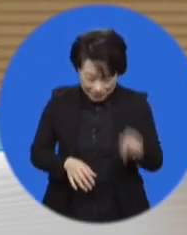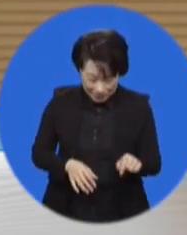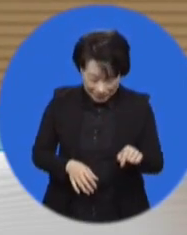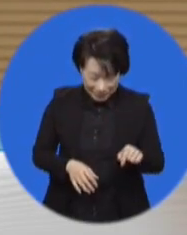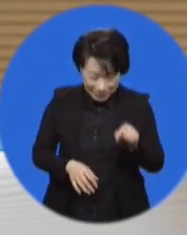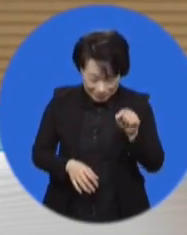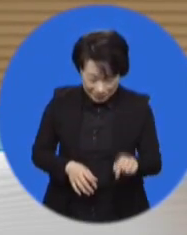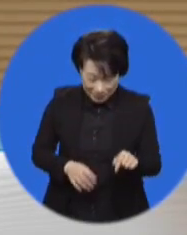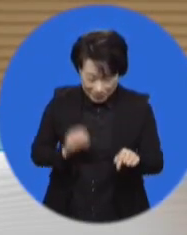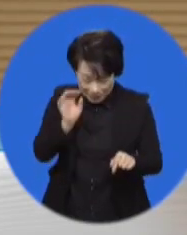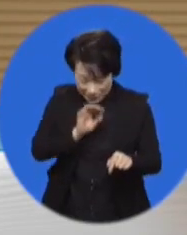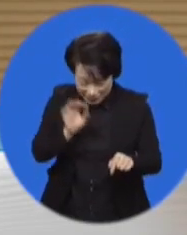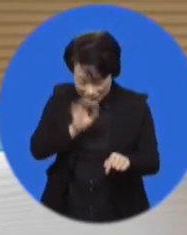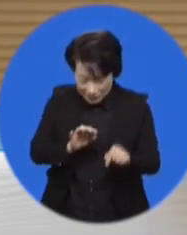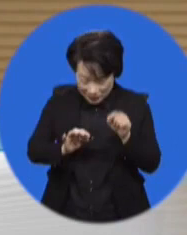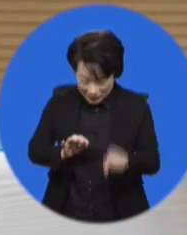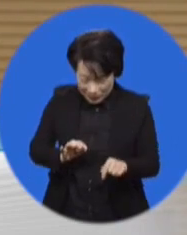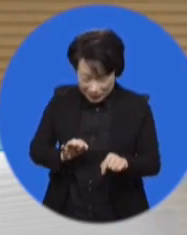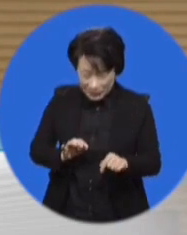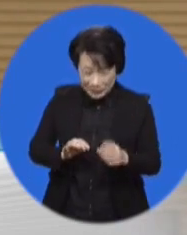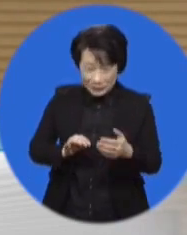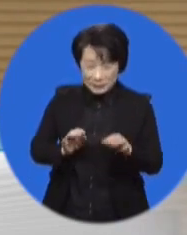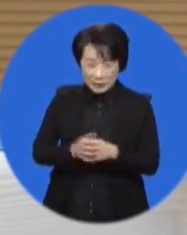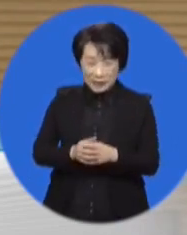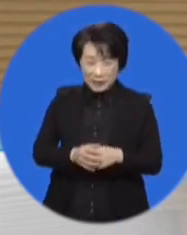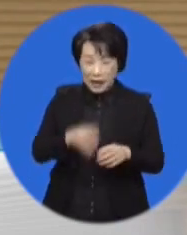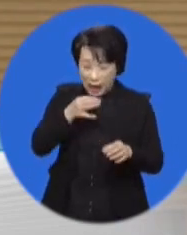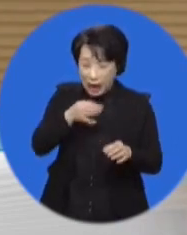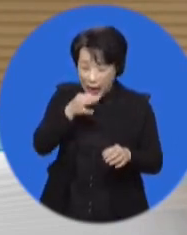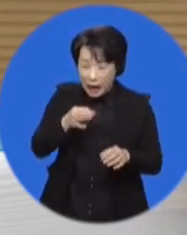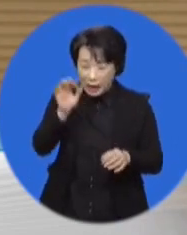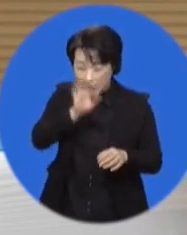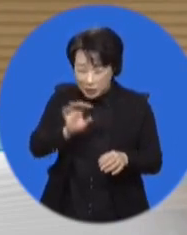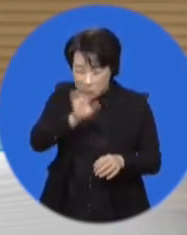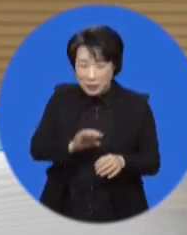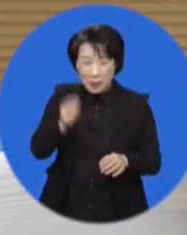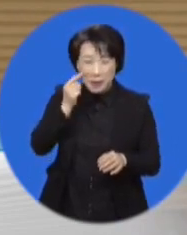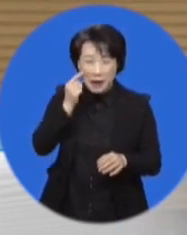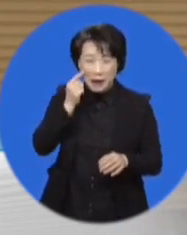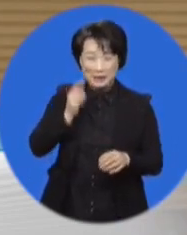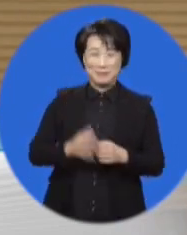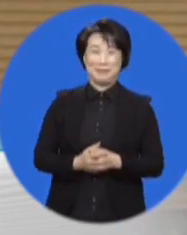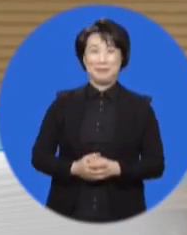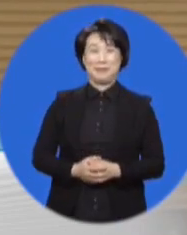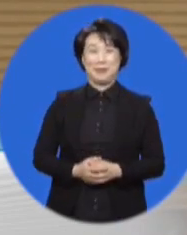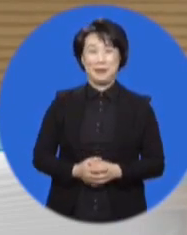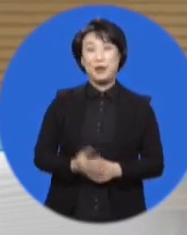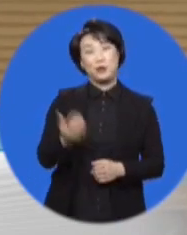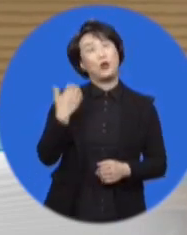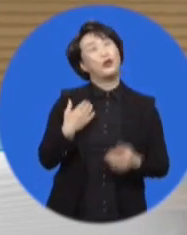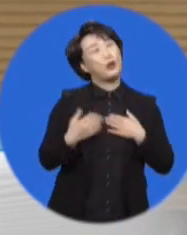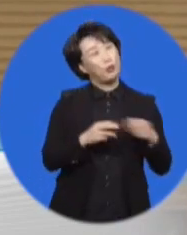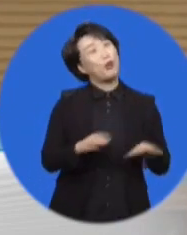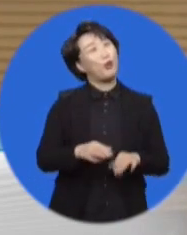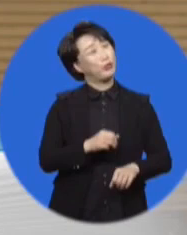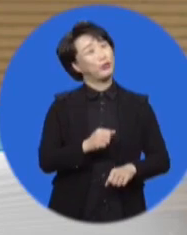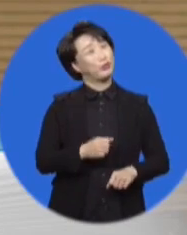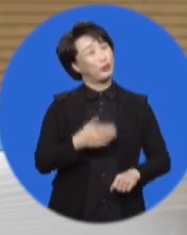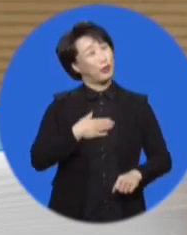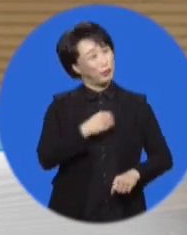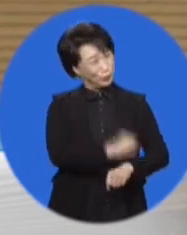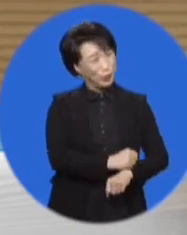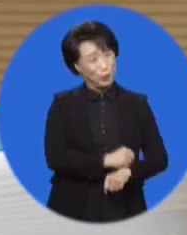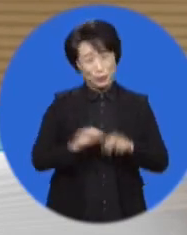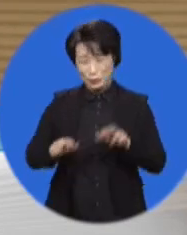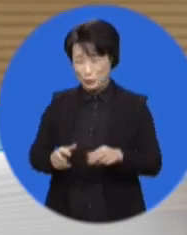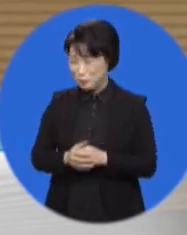이제 피아노를 눌러가면서 악보를 음을 잡아가면서 이제 열심히 내가 노래를 해. 그 전에 피아노도 고쳤어요.